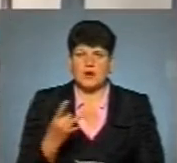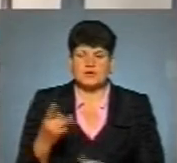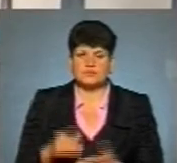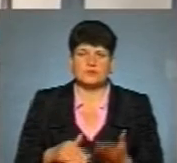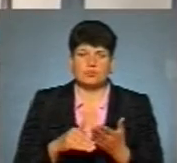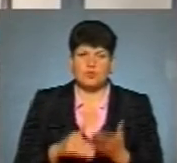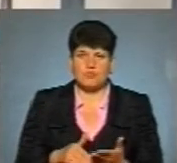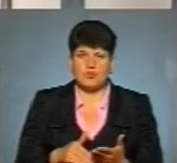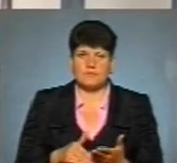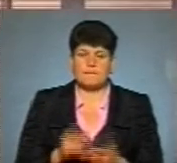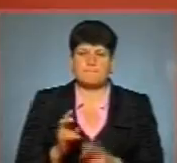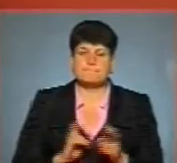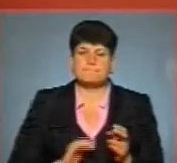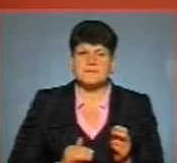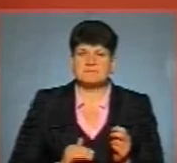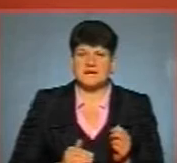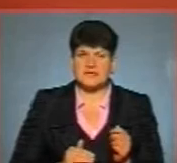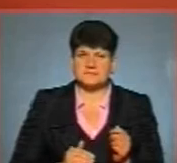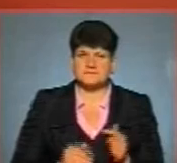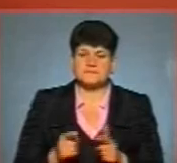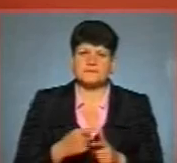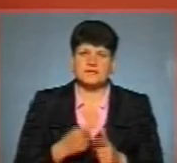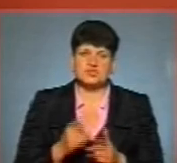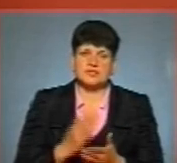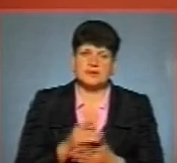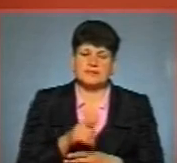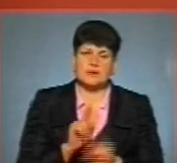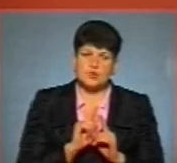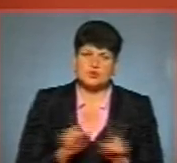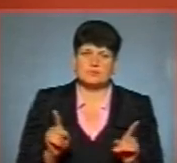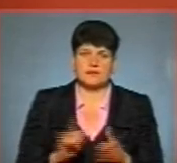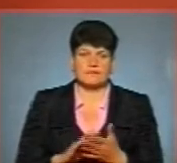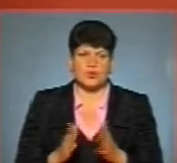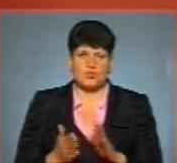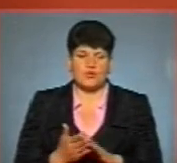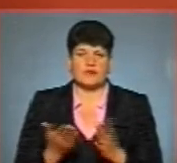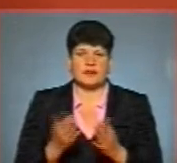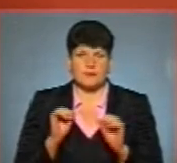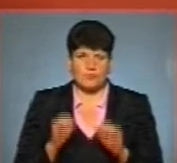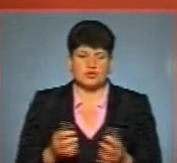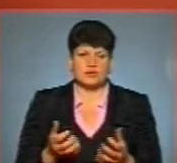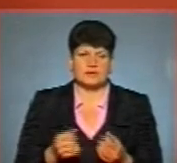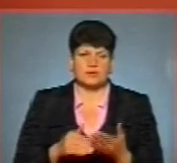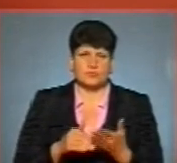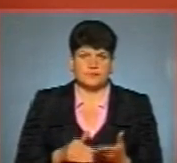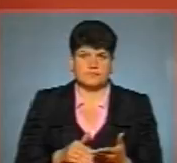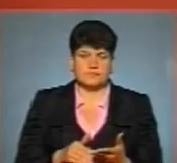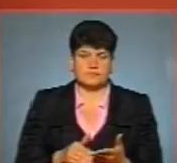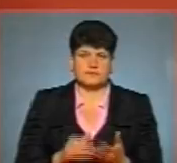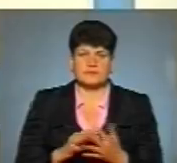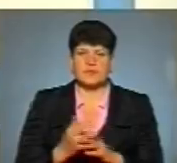допомоги підприємцям, чи є там якісь особливі умови, за яких можна отримати таку допомогу? Ну, аграрії там